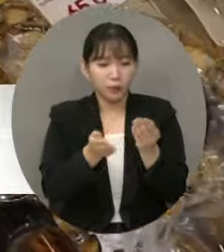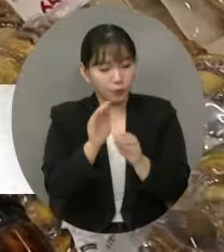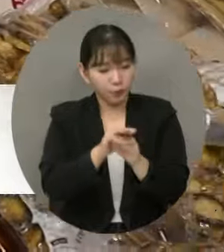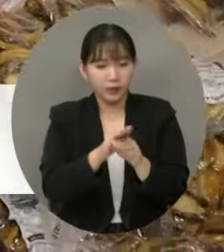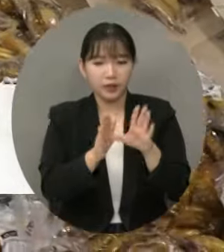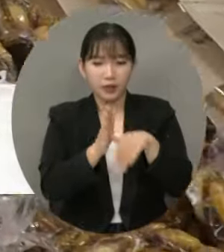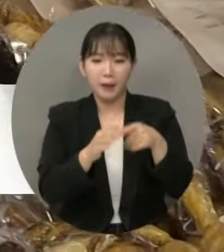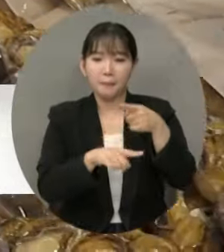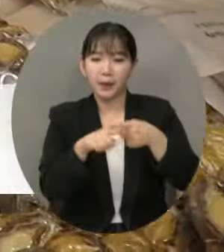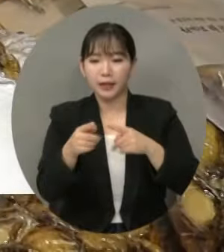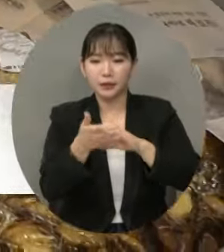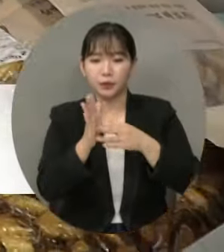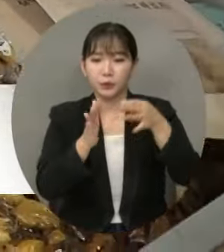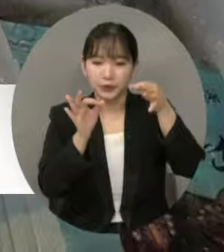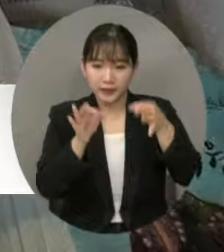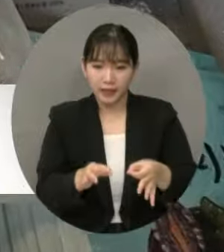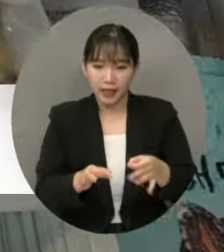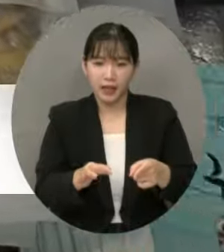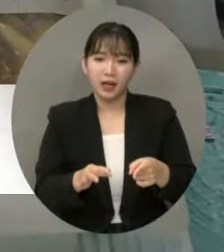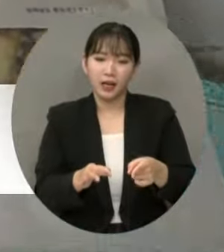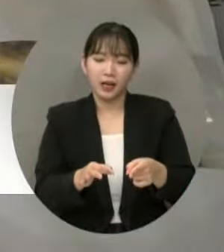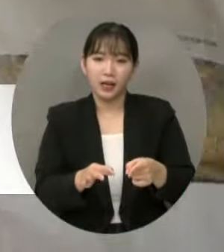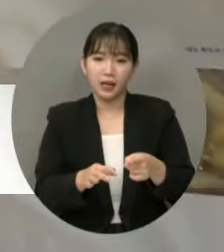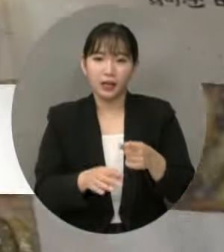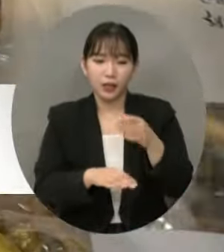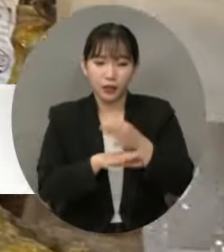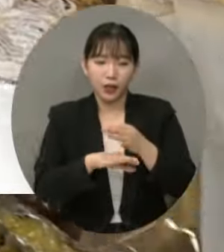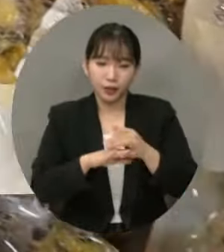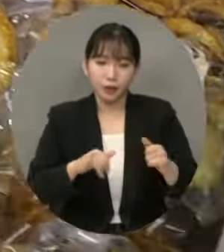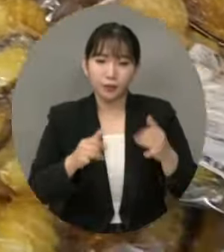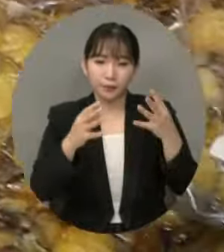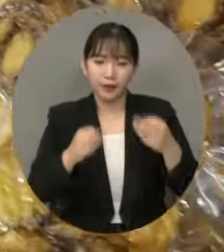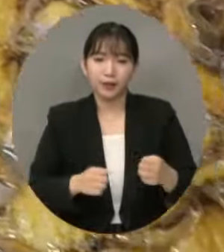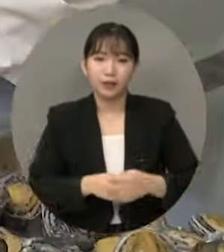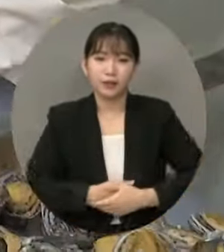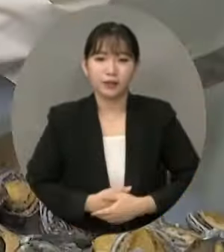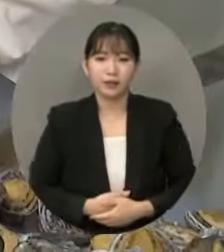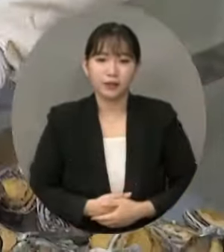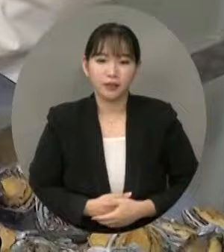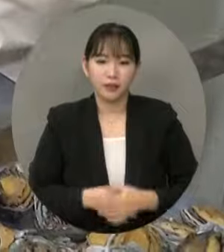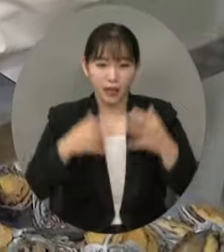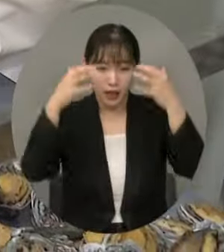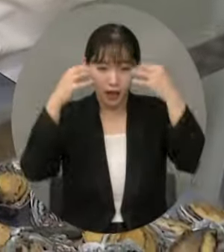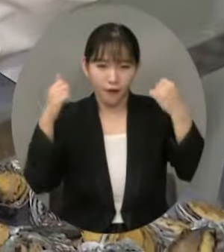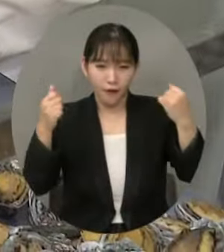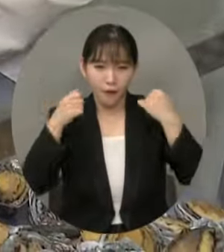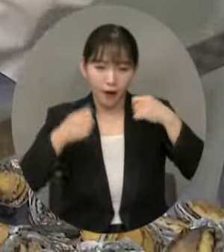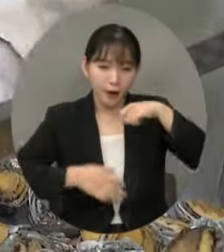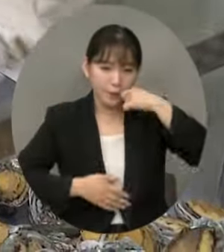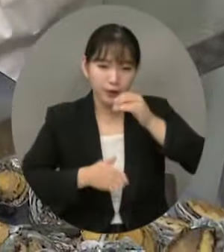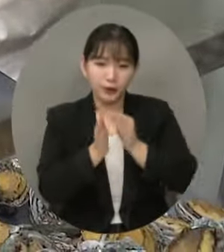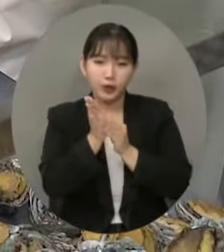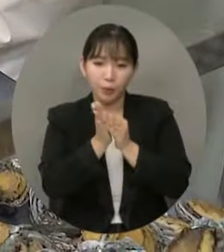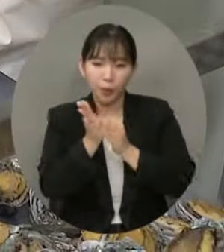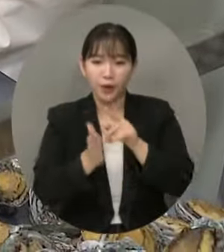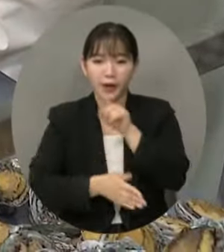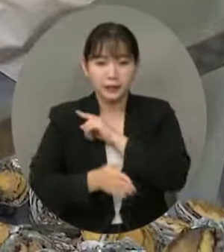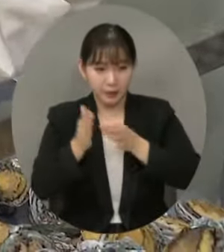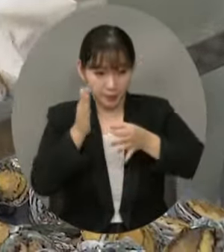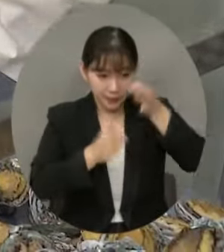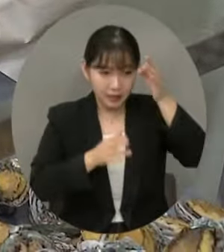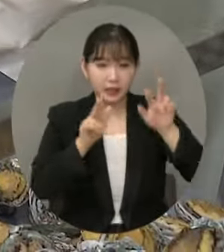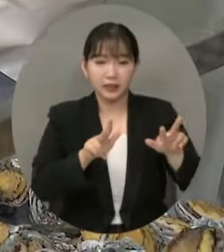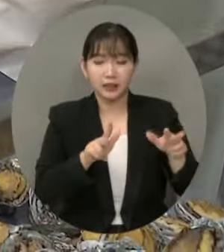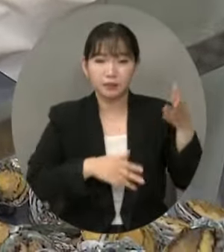시세의 절반 수준으로 초복을 앞둔 소비자들의 호응을 얻었습니다. 여름 보양식인 전복 가격이 가장 높게